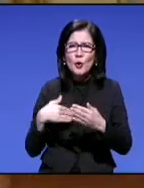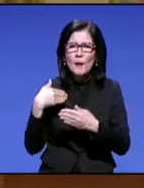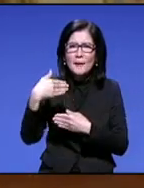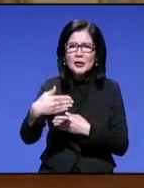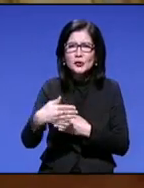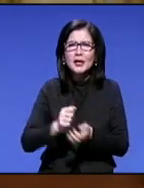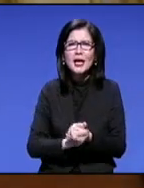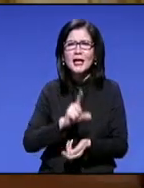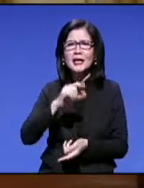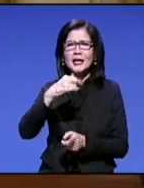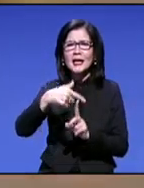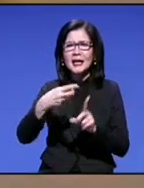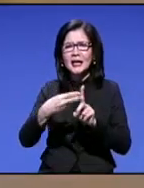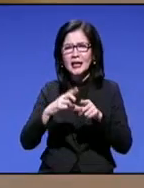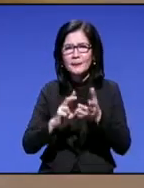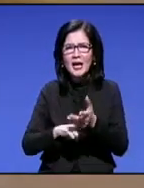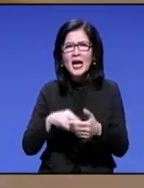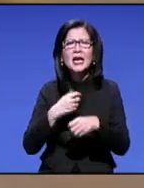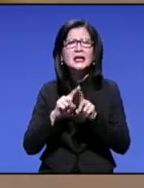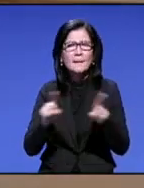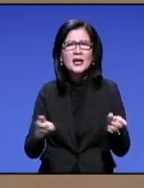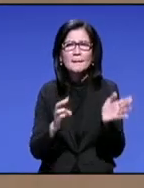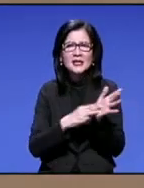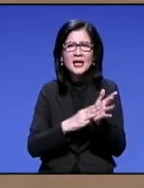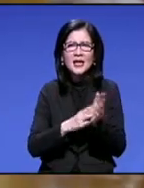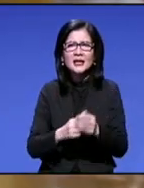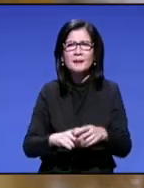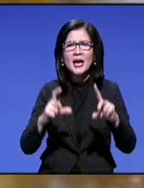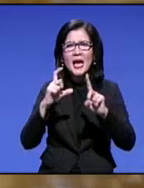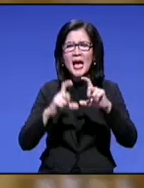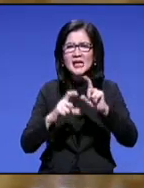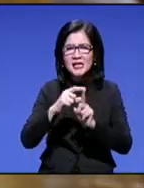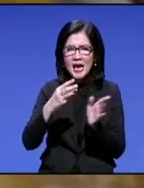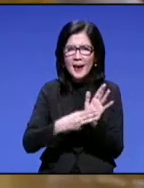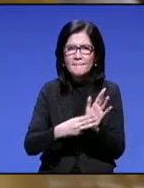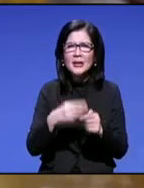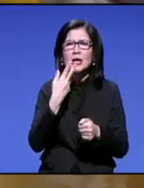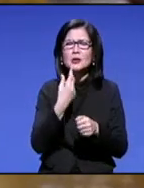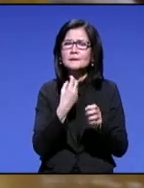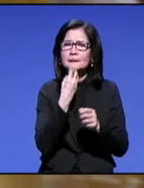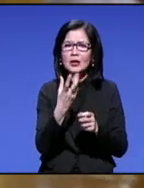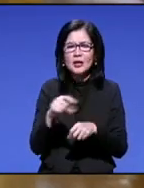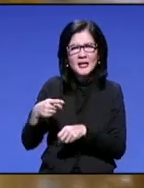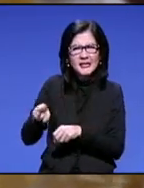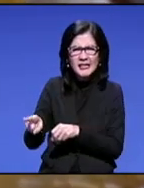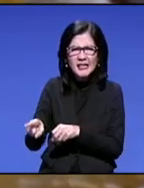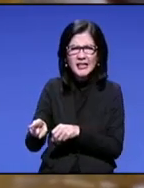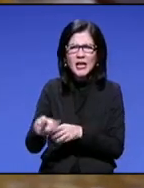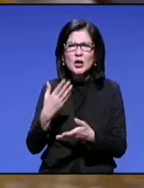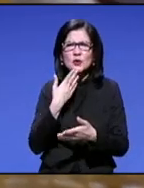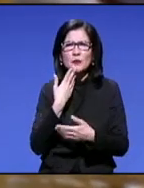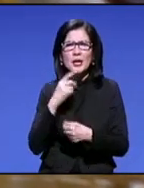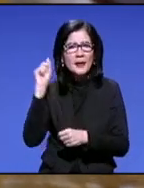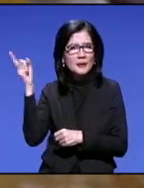tapi terkendala oleh kualitas sumber daya manusia. Zaki menyatakan cuitannya di Twitter sebagai kritik agar pemerintah tidak